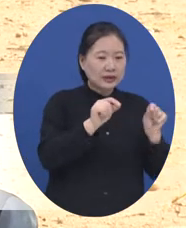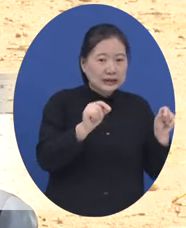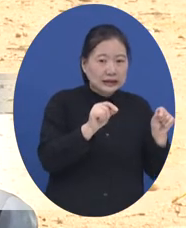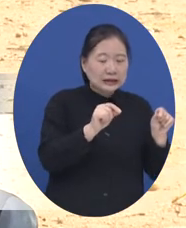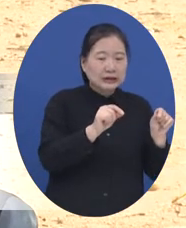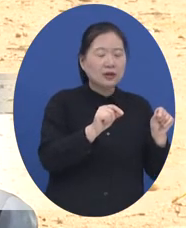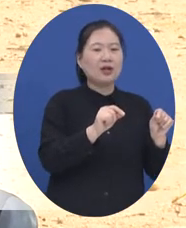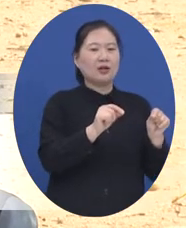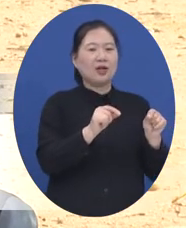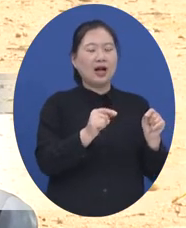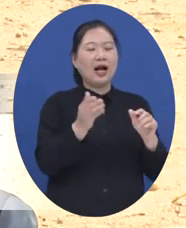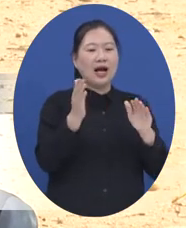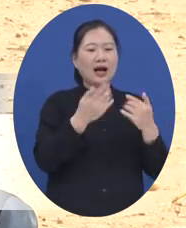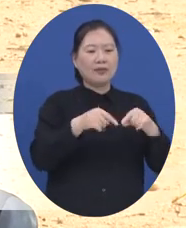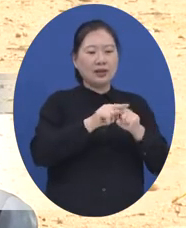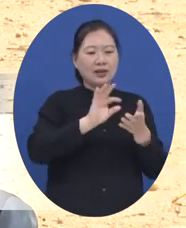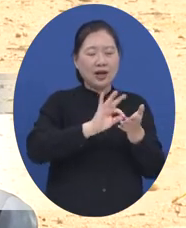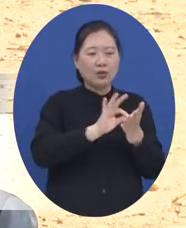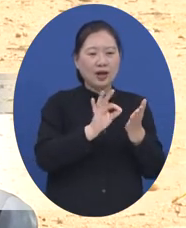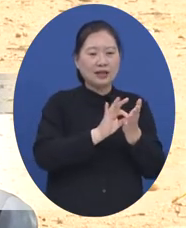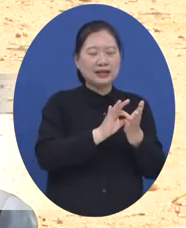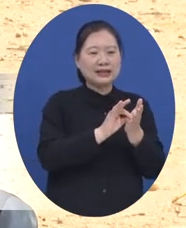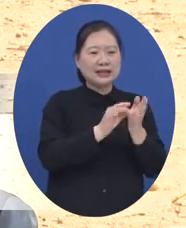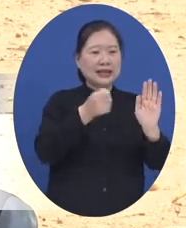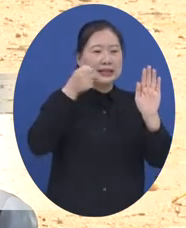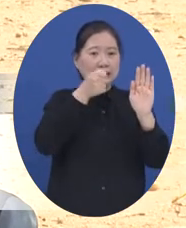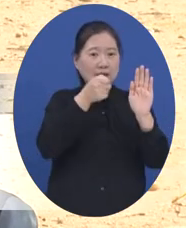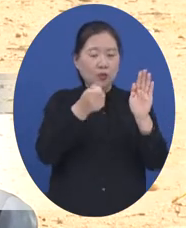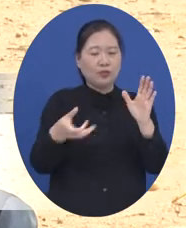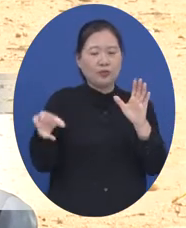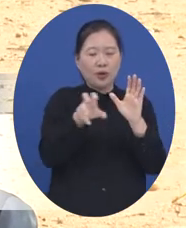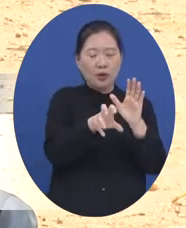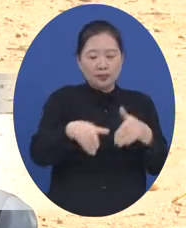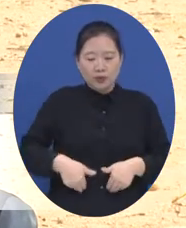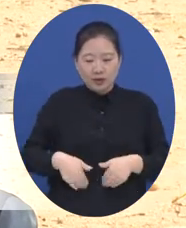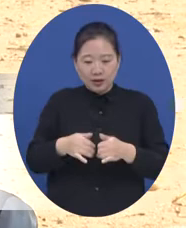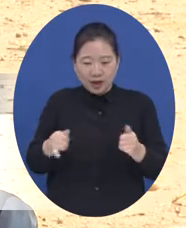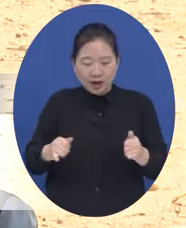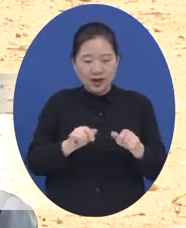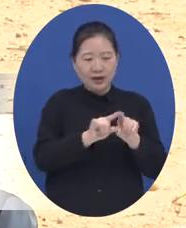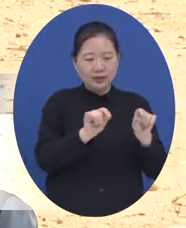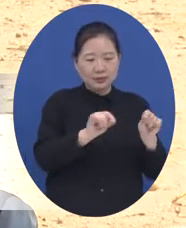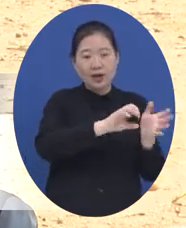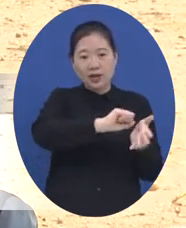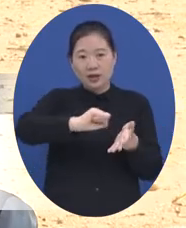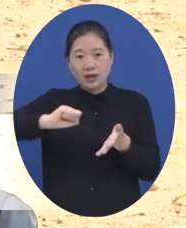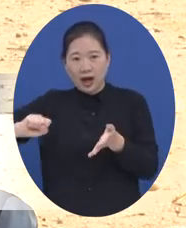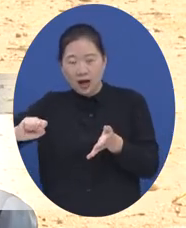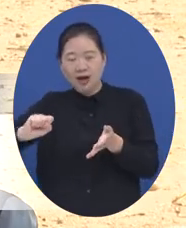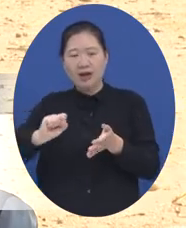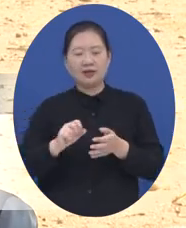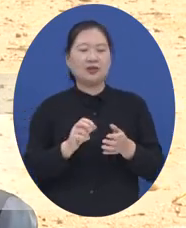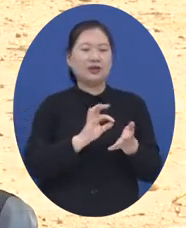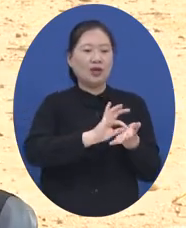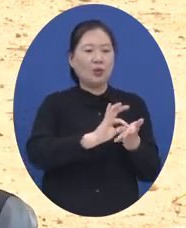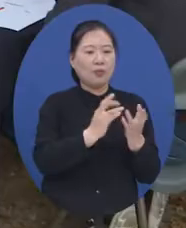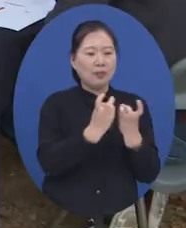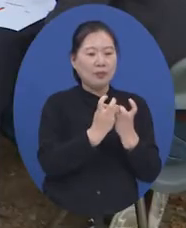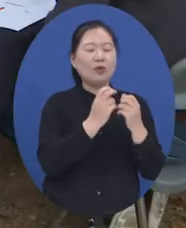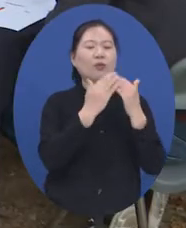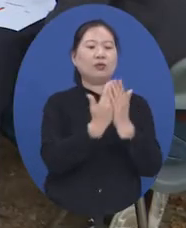넣는 거죠 그러고 필요한 사람이 고민 냉장고에서 음식물을 가져갑니다 그러면 고무 냉장고 이용하는 방식 모두